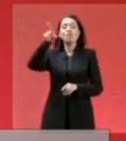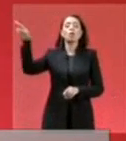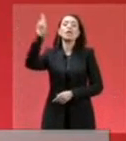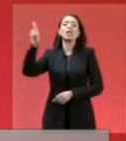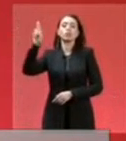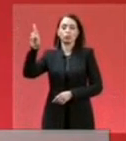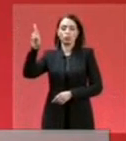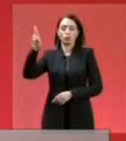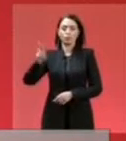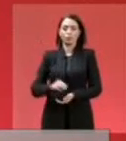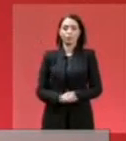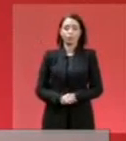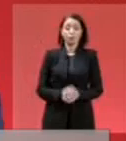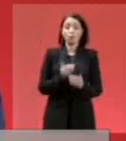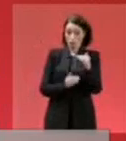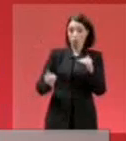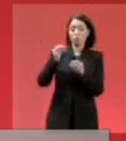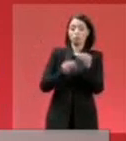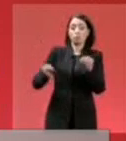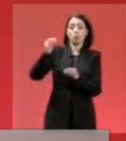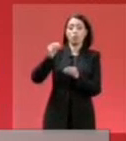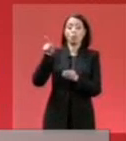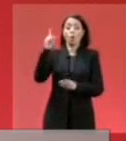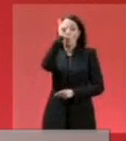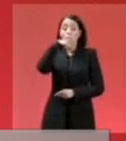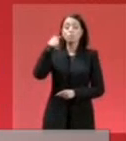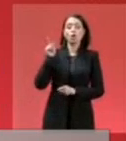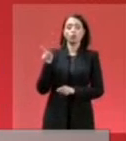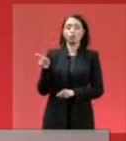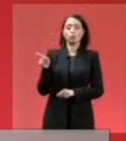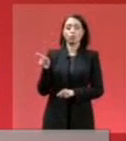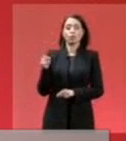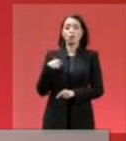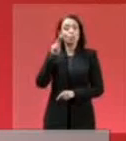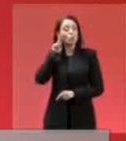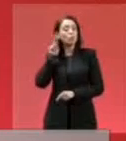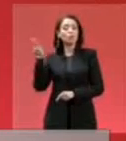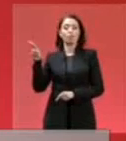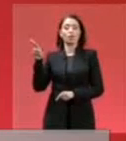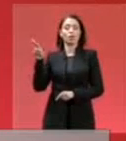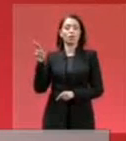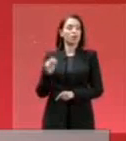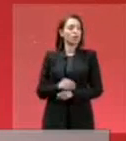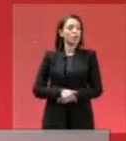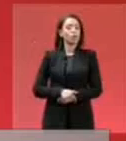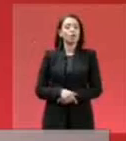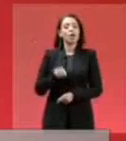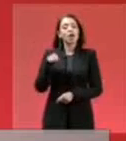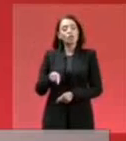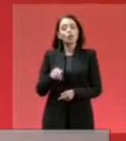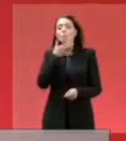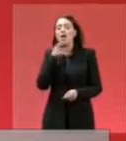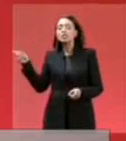ρατσισμού. Και κυρίως το πρόσωπο που συμβολίζει, ας μου επιτραπεί, αυτό το